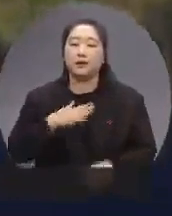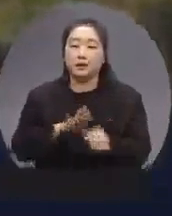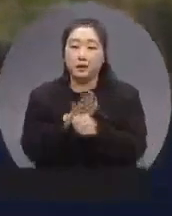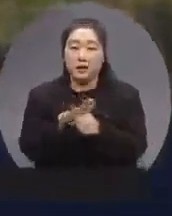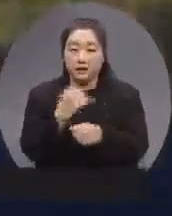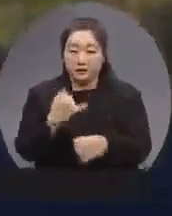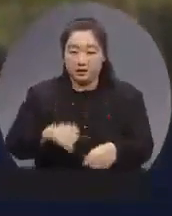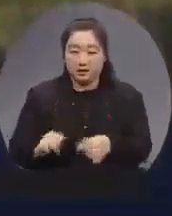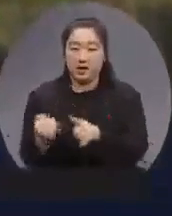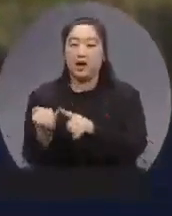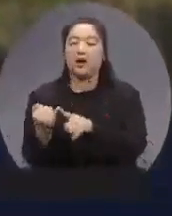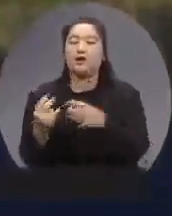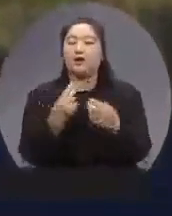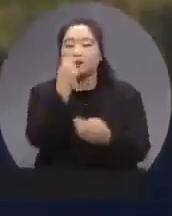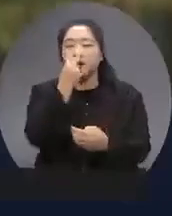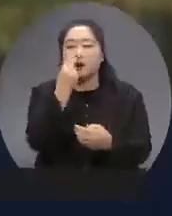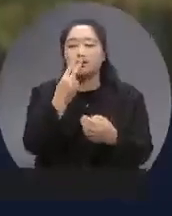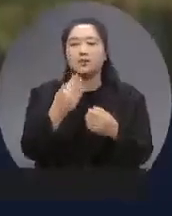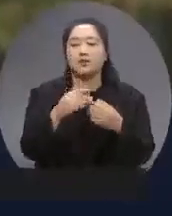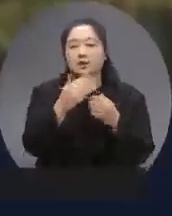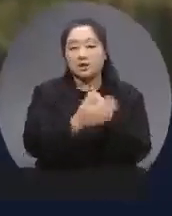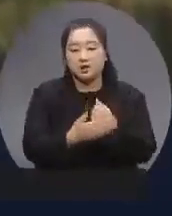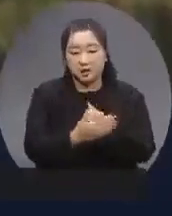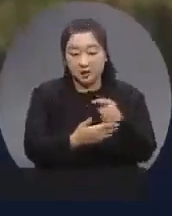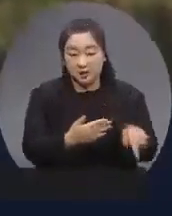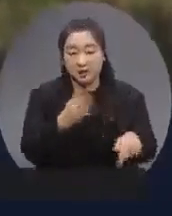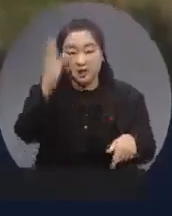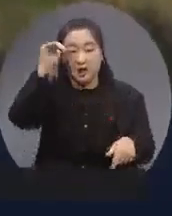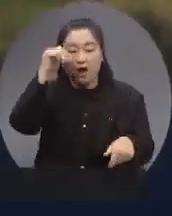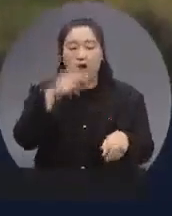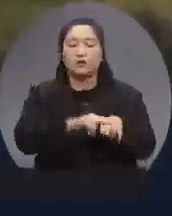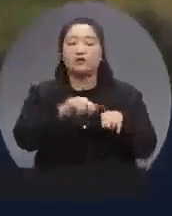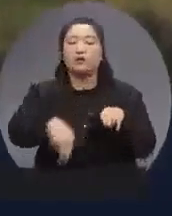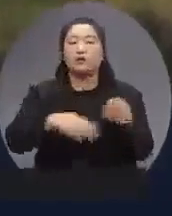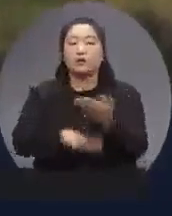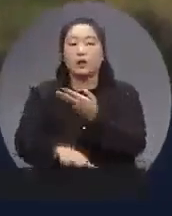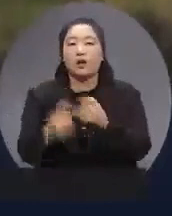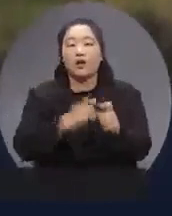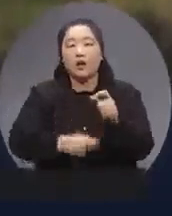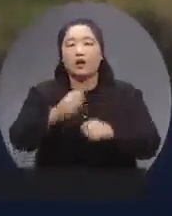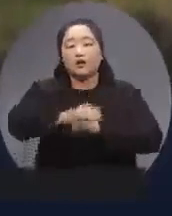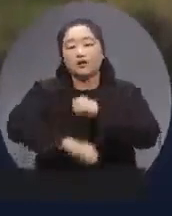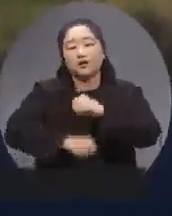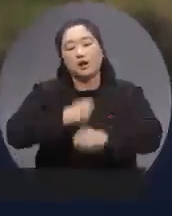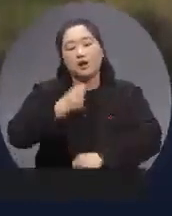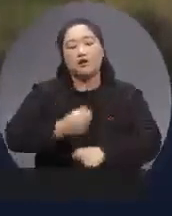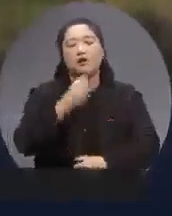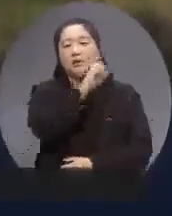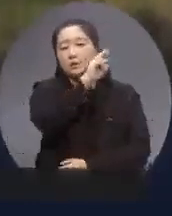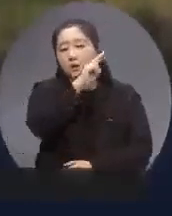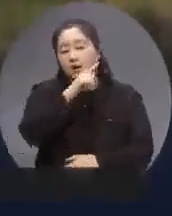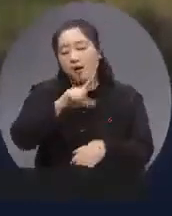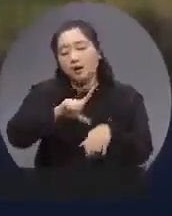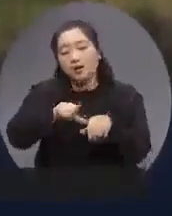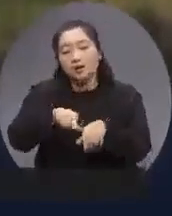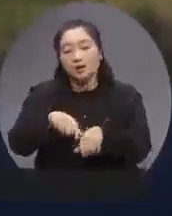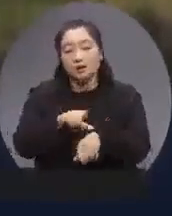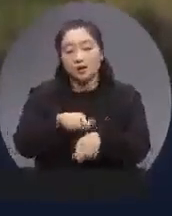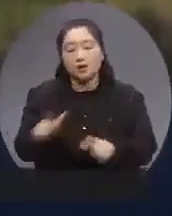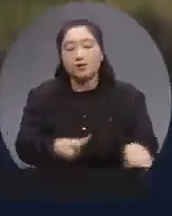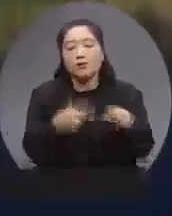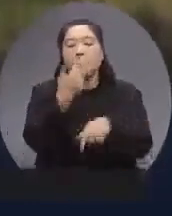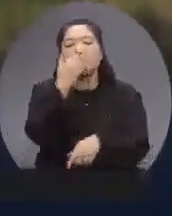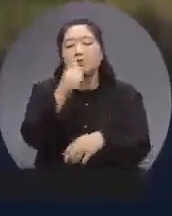은누리의 생명의 은견인 달관이가 퇴역 후에는 보다 자유롭고 편안한 시간을 보낼 수